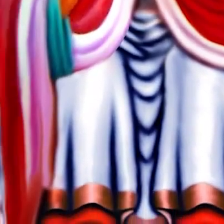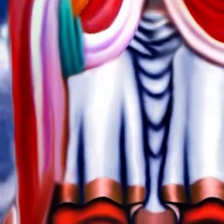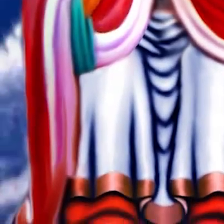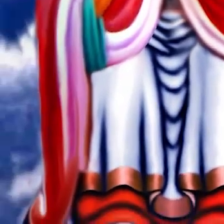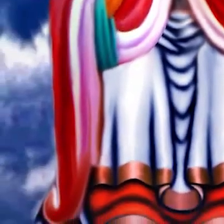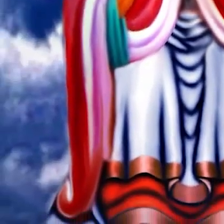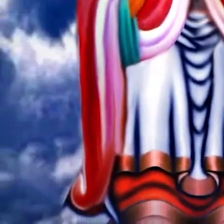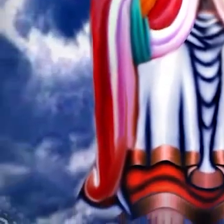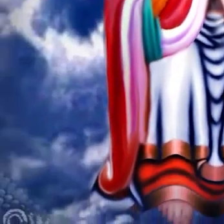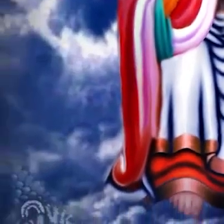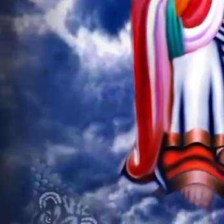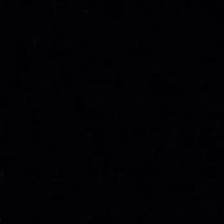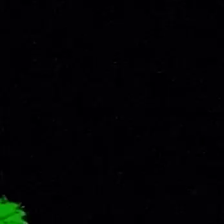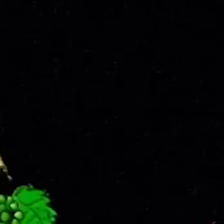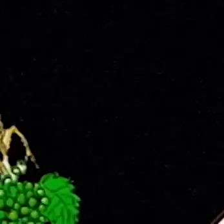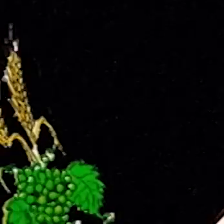አደረ